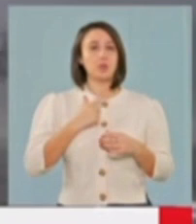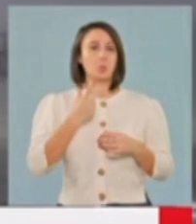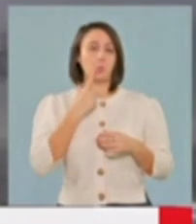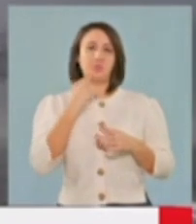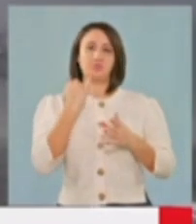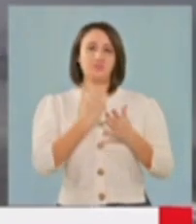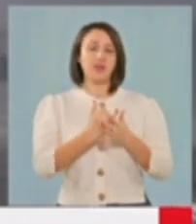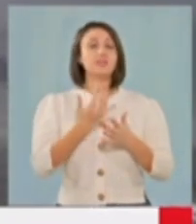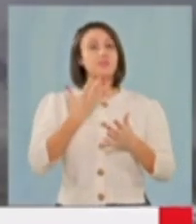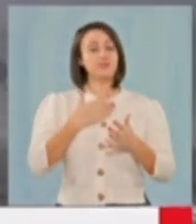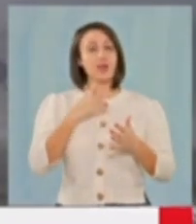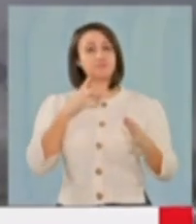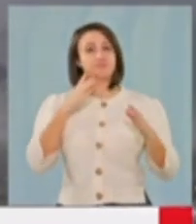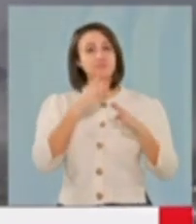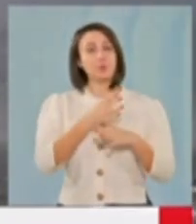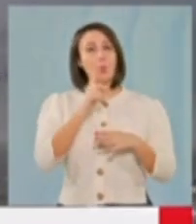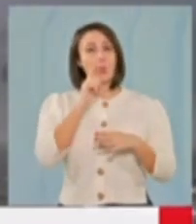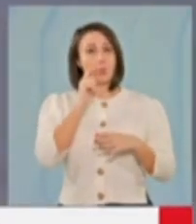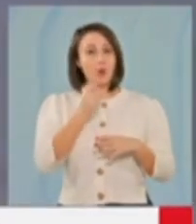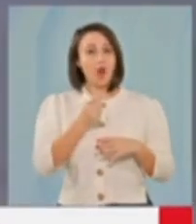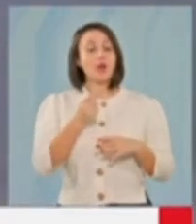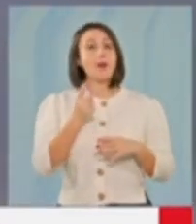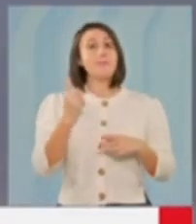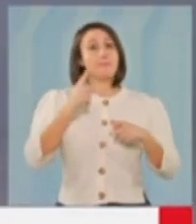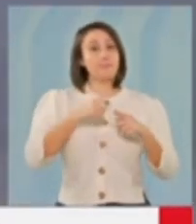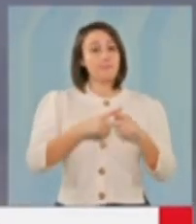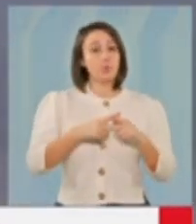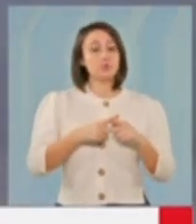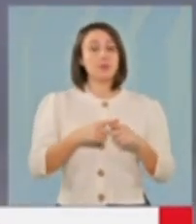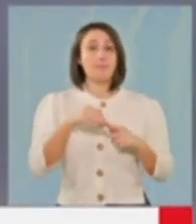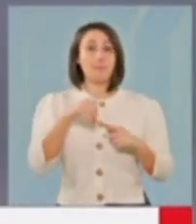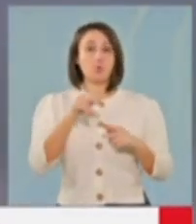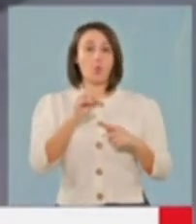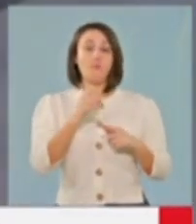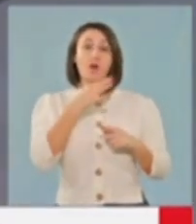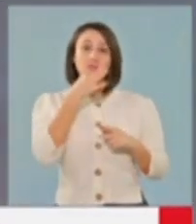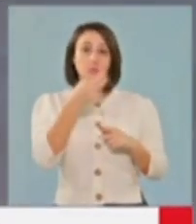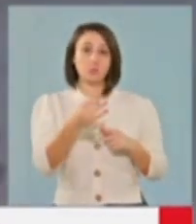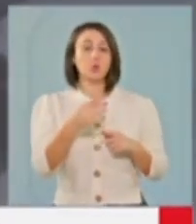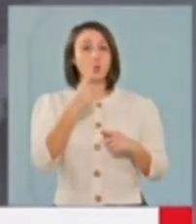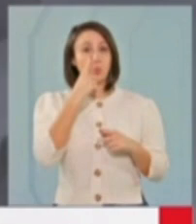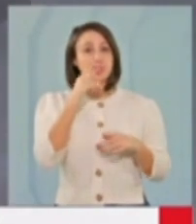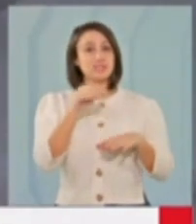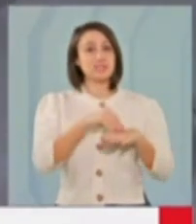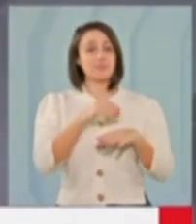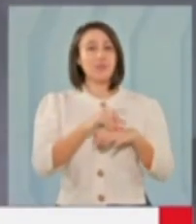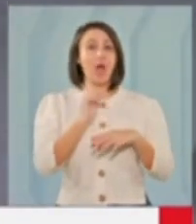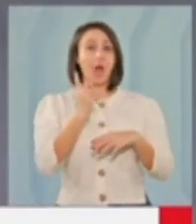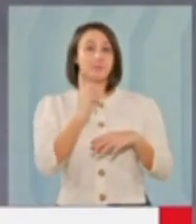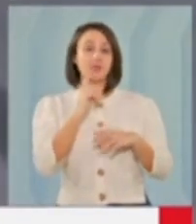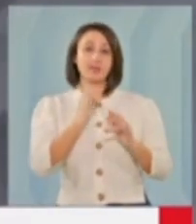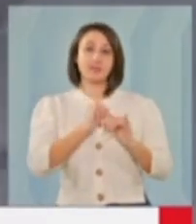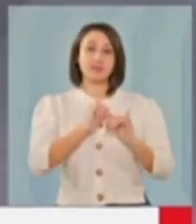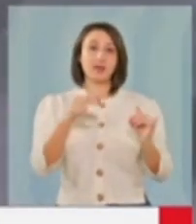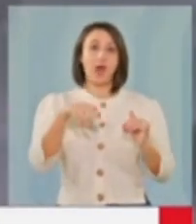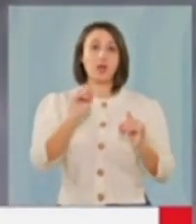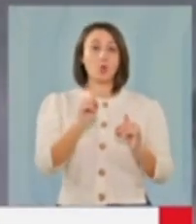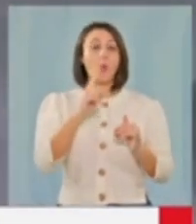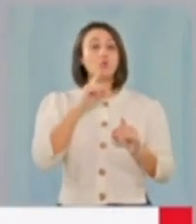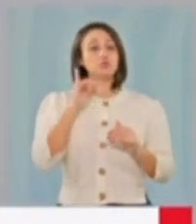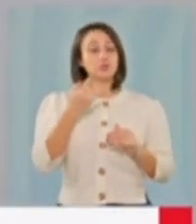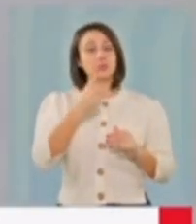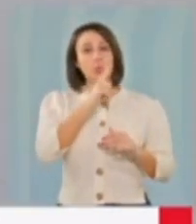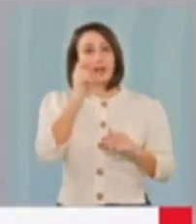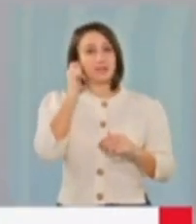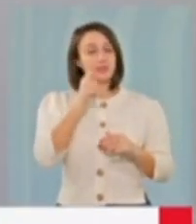neagă că intenționează să invadeze Ucraina mai mult decât atât Moscova susține că Rusia se simte amenințată de extinderea Nato și că